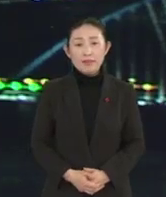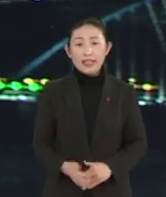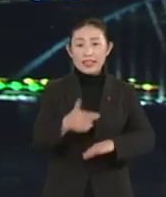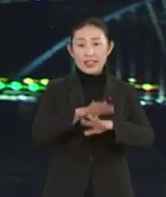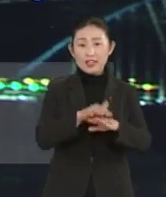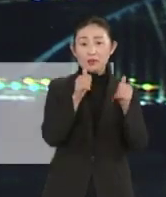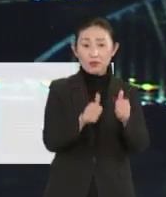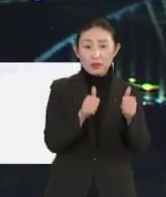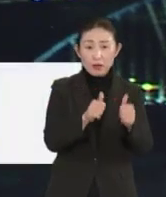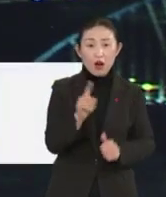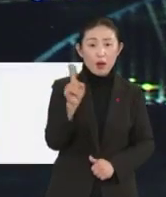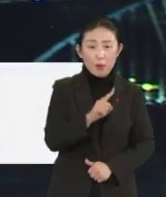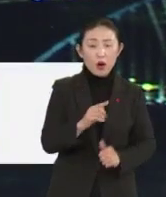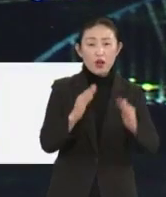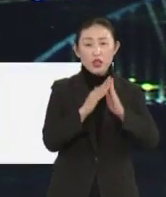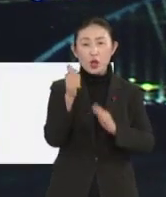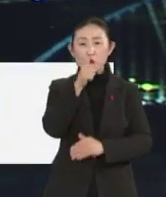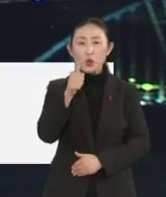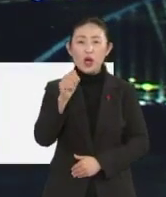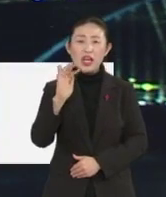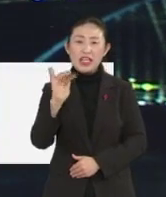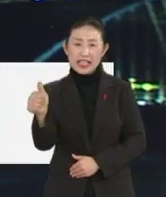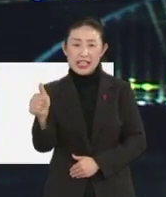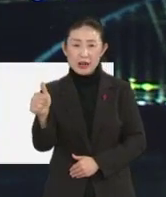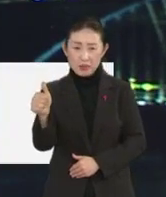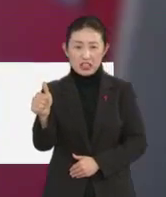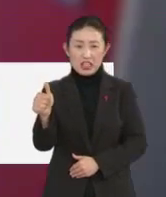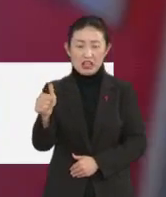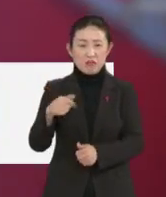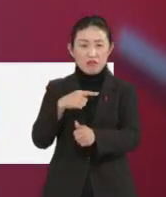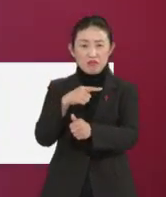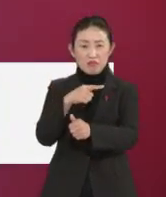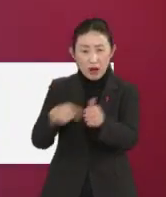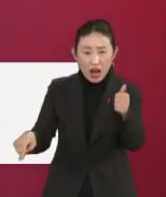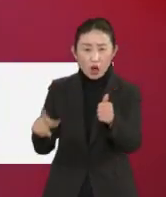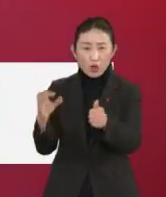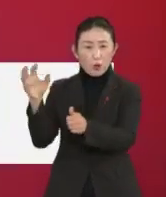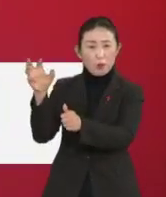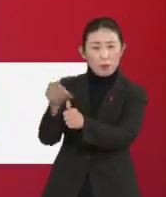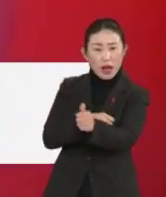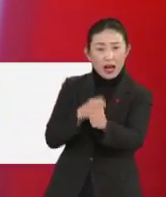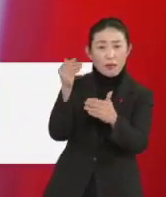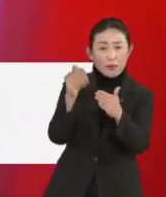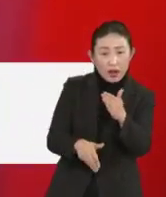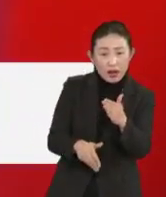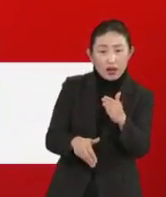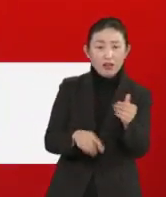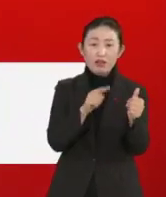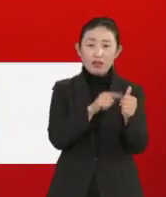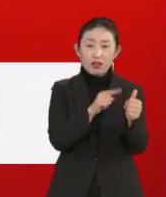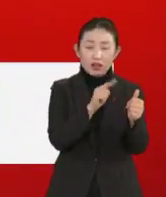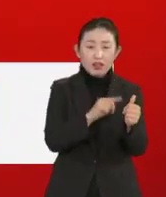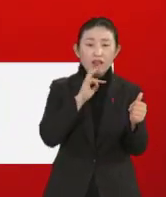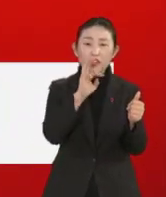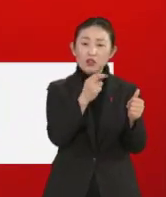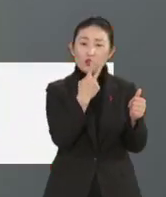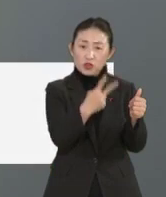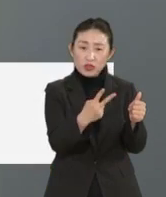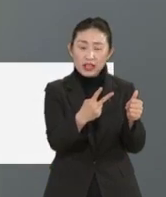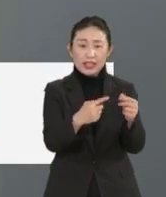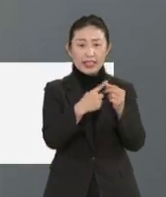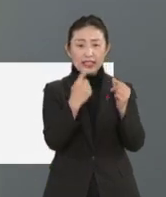대전고법 제3형사부는 부동산 중개인에게 상의를 입히고 돈을 빼앗으려 한 혐의로 기소된 32살 남성